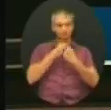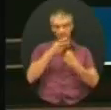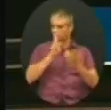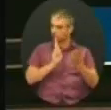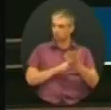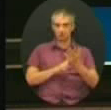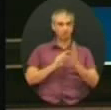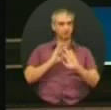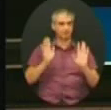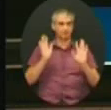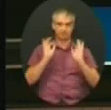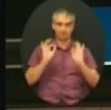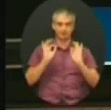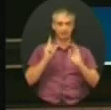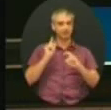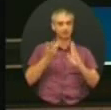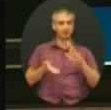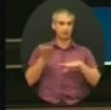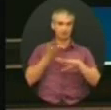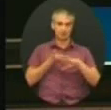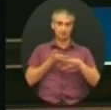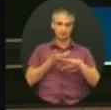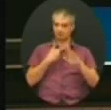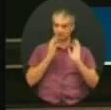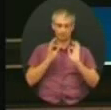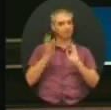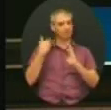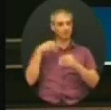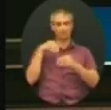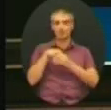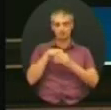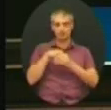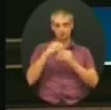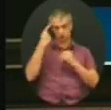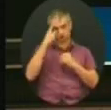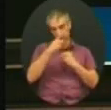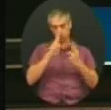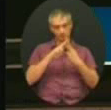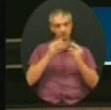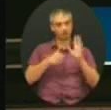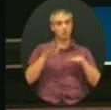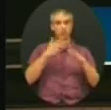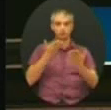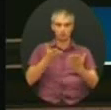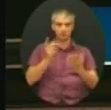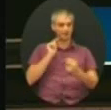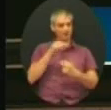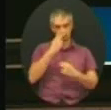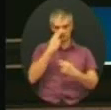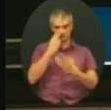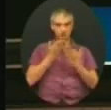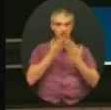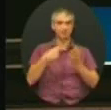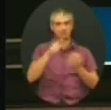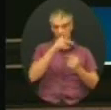צודק. ובאמת צריך לעלות, ואני באמת הייתי חלק מאלה שיזמו את המפגש עם ראש הממשלה, ולבוא ולנסות לסייע